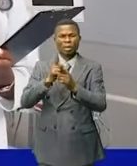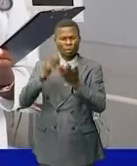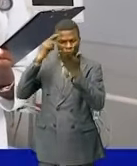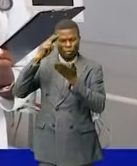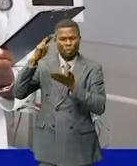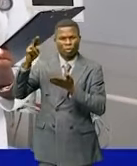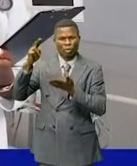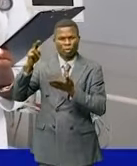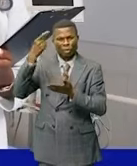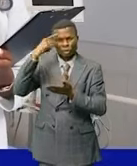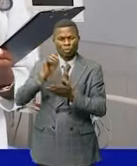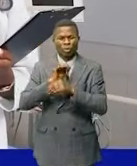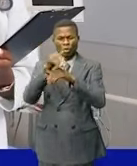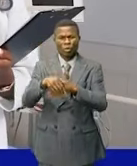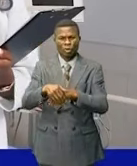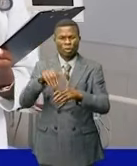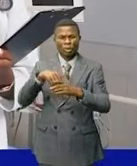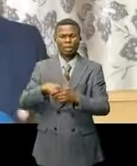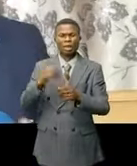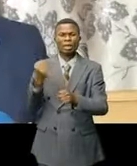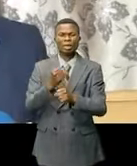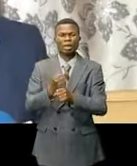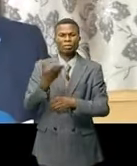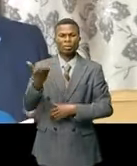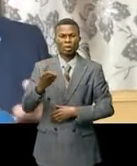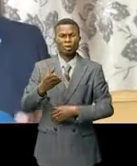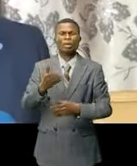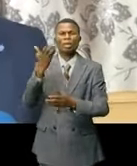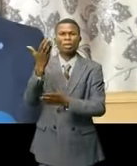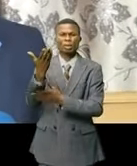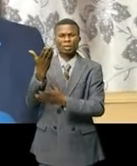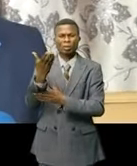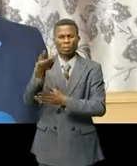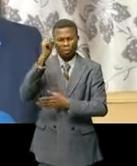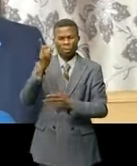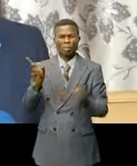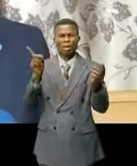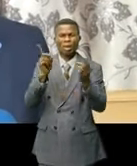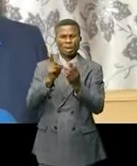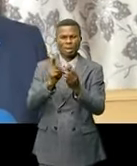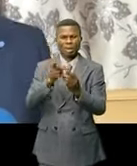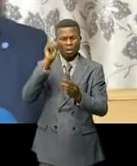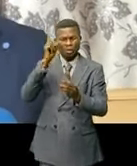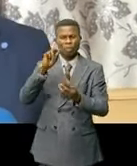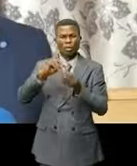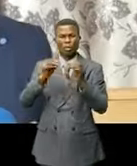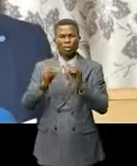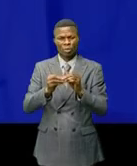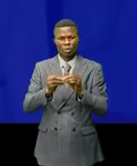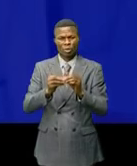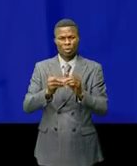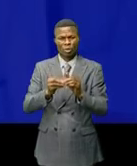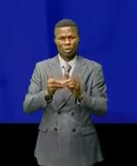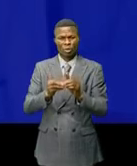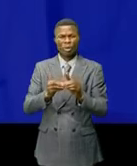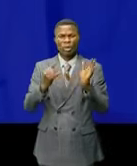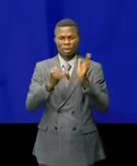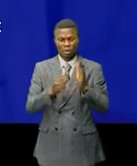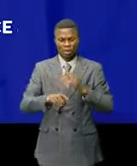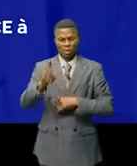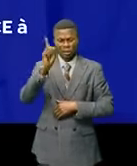universités pour s'intégrer dans la vie professionnelle. Nous lançons les premiers rendez-vous, les premiers numéros, si vous voulez. C'est samedi